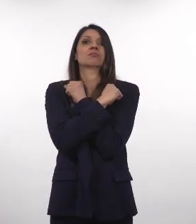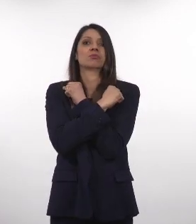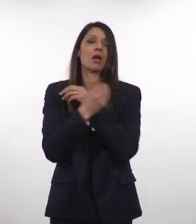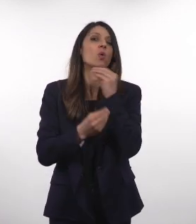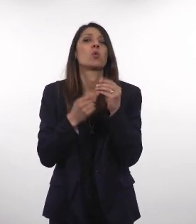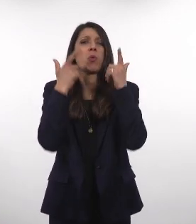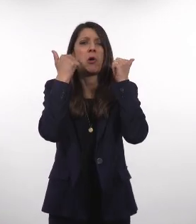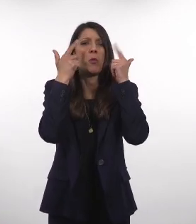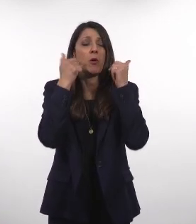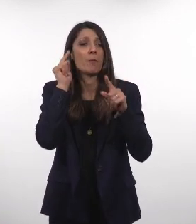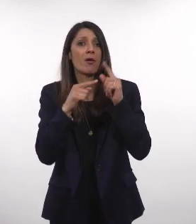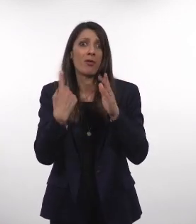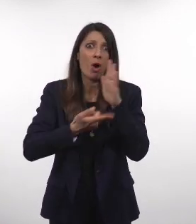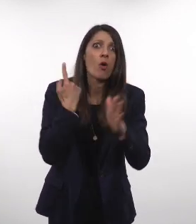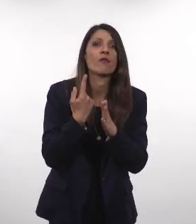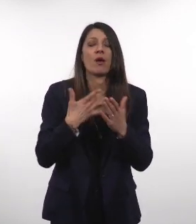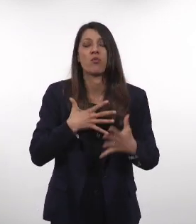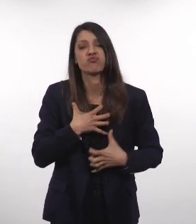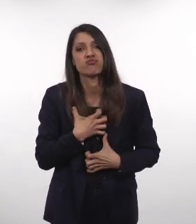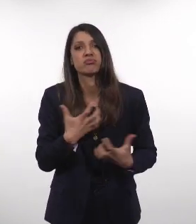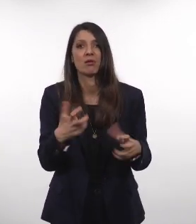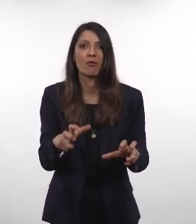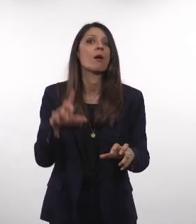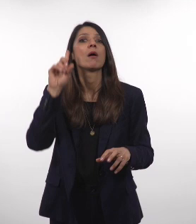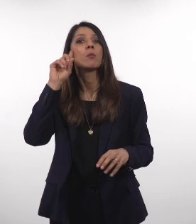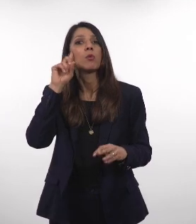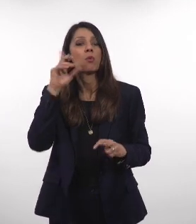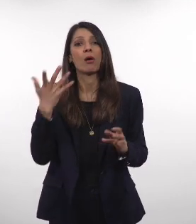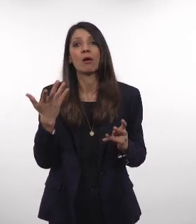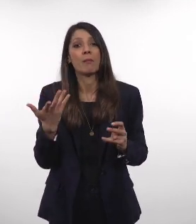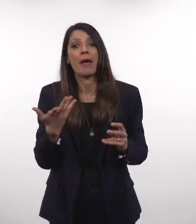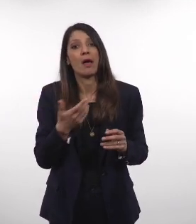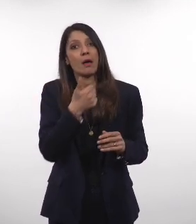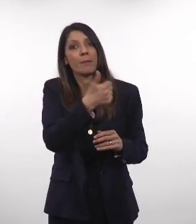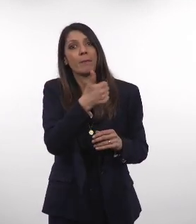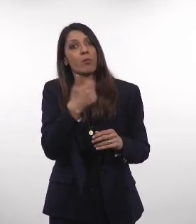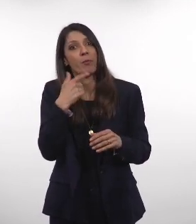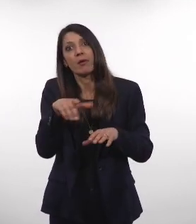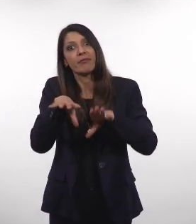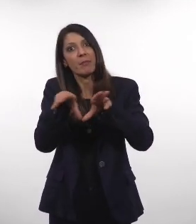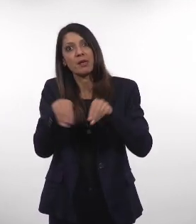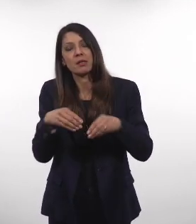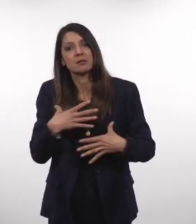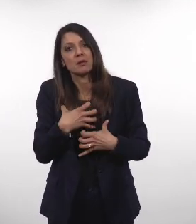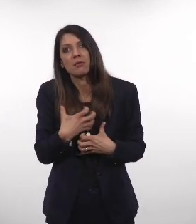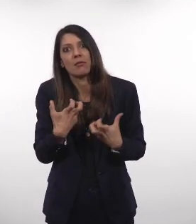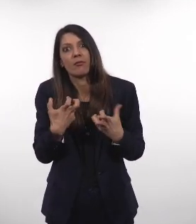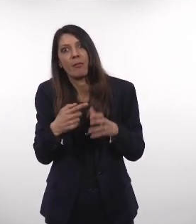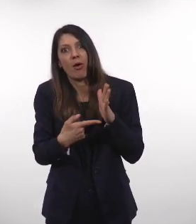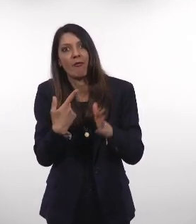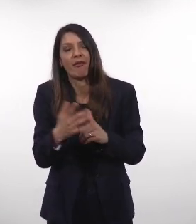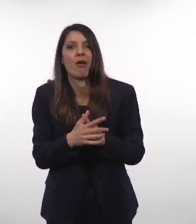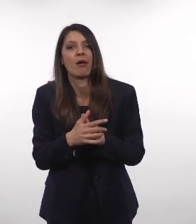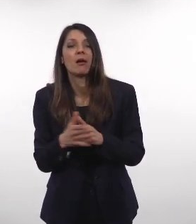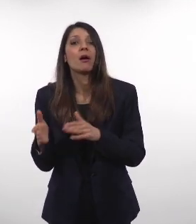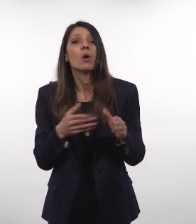nouveau se confronter aux soins, parce que c'est difficile à vivre pour les proches également. Et puis enfin,